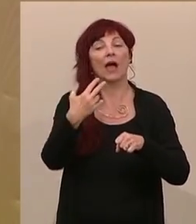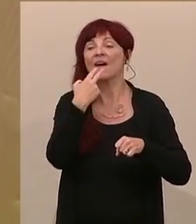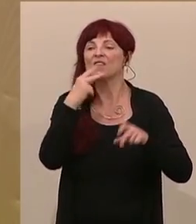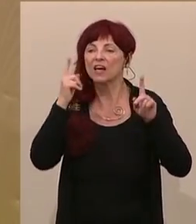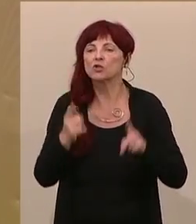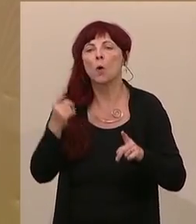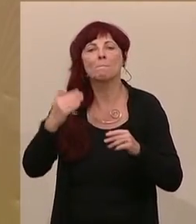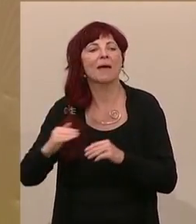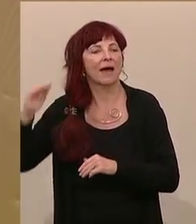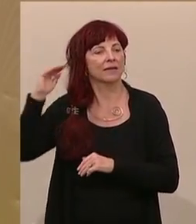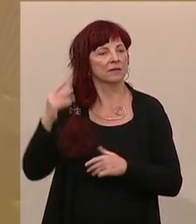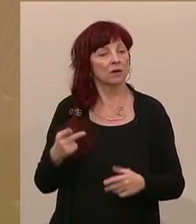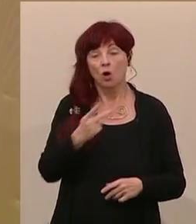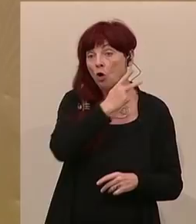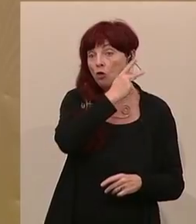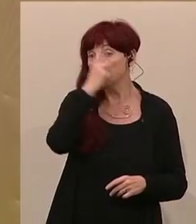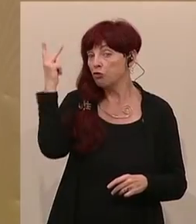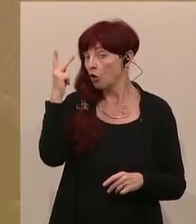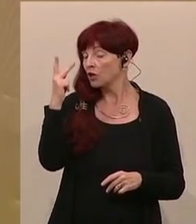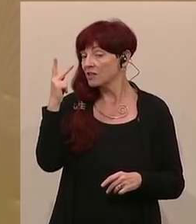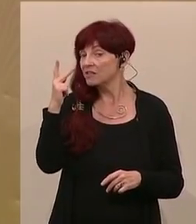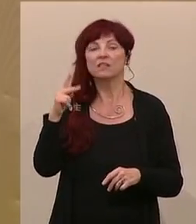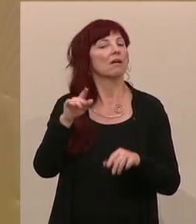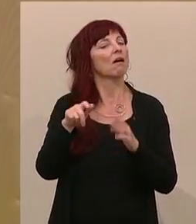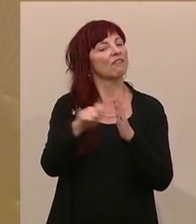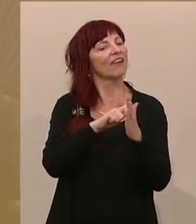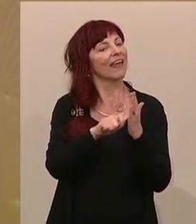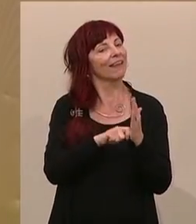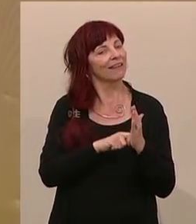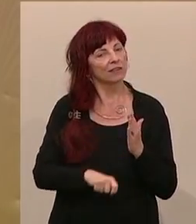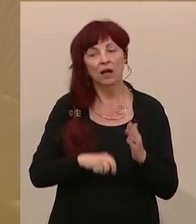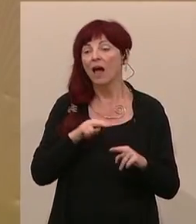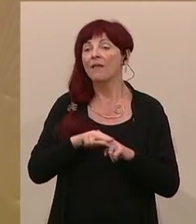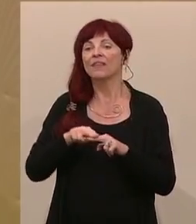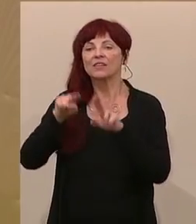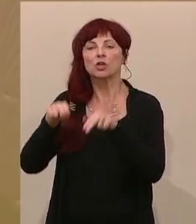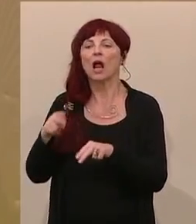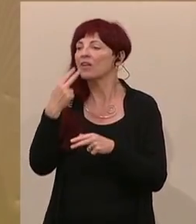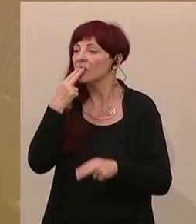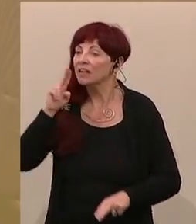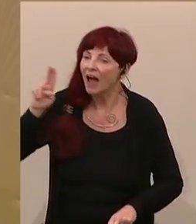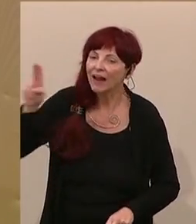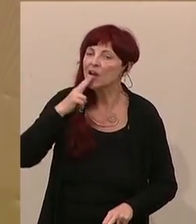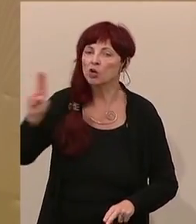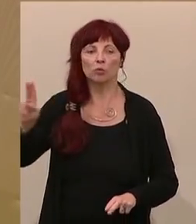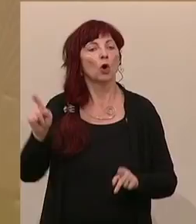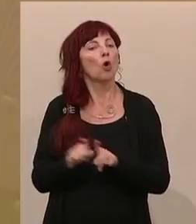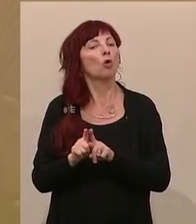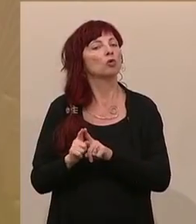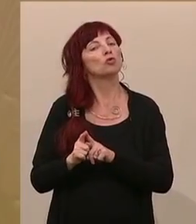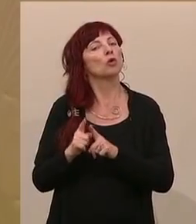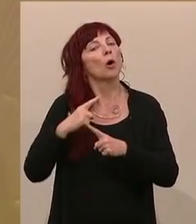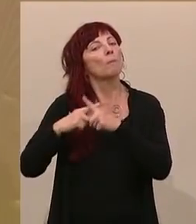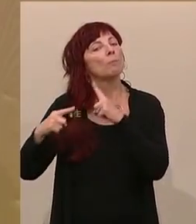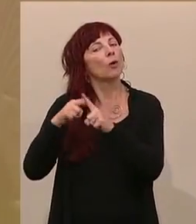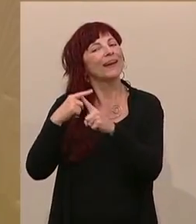Volk, die Politik wählt und der Nationalrat wird angelobt und macht politische Debatten und somit bestimmt